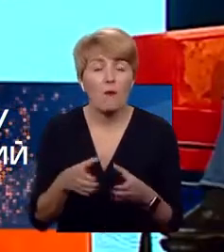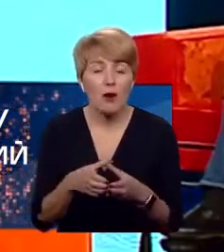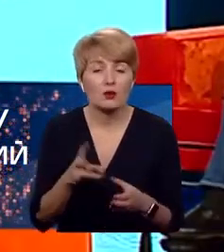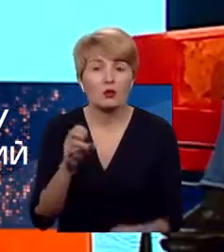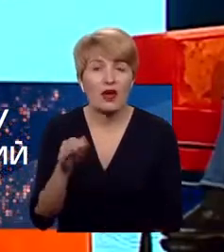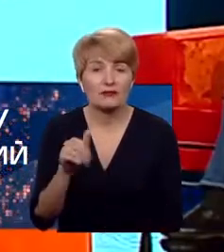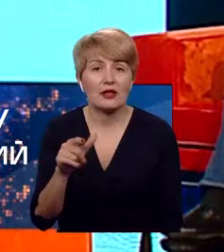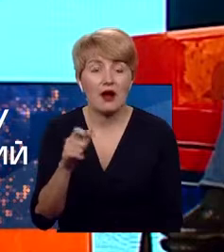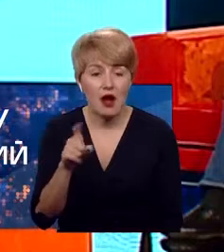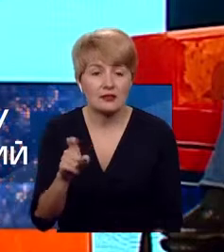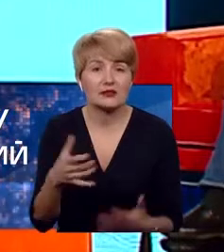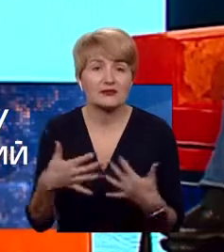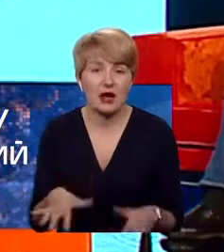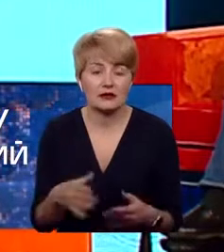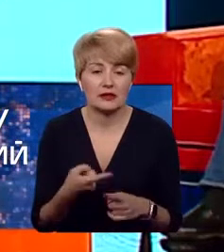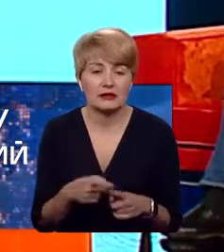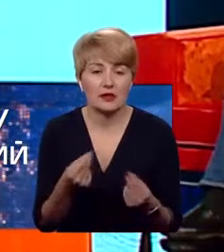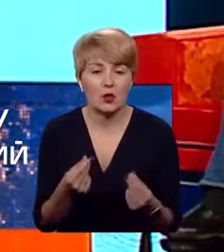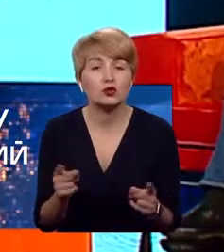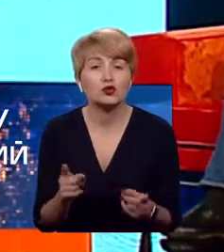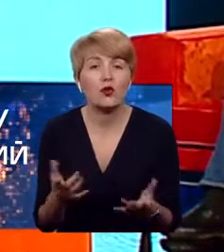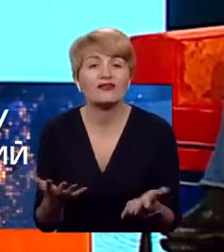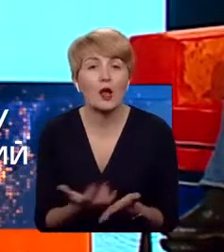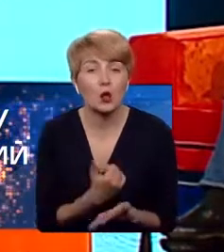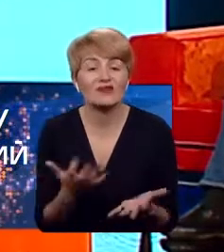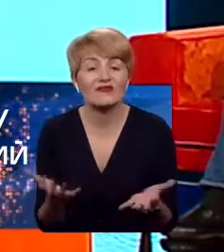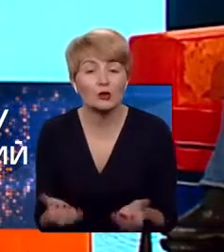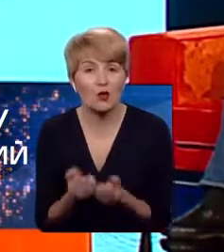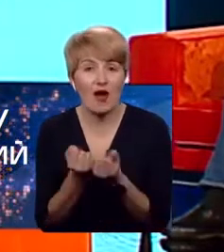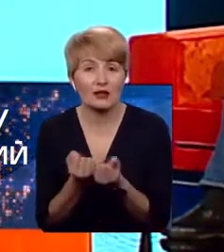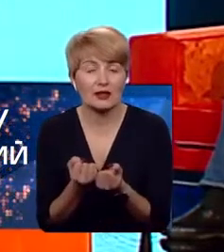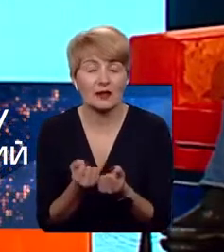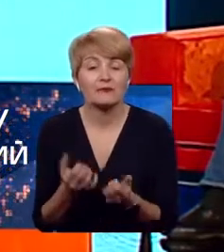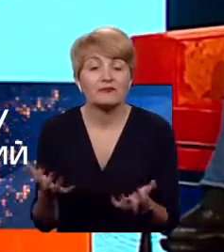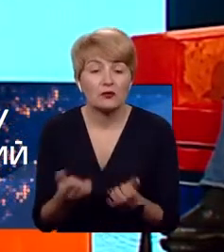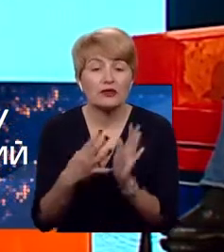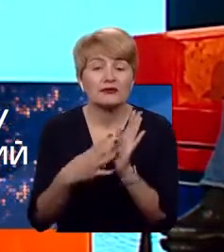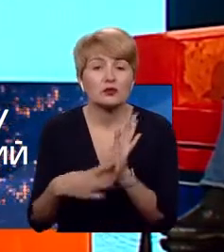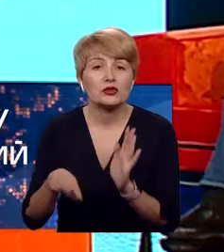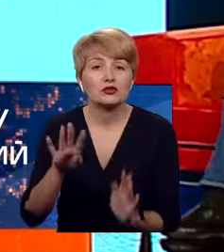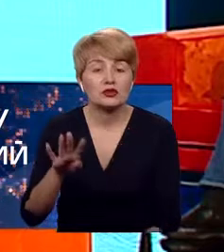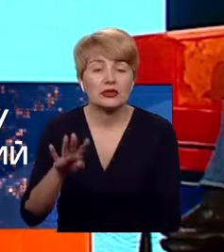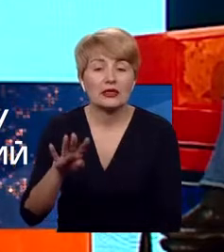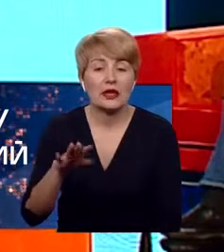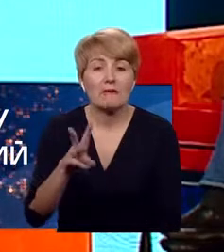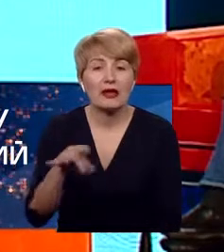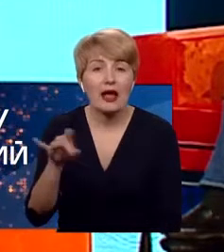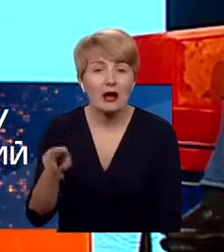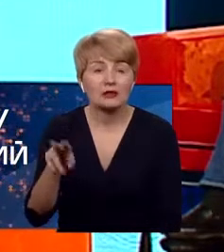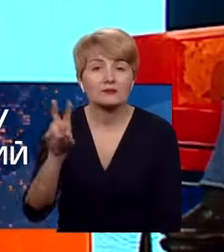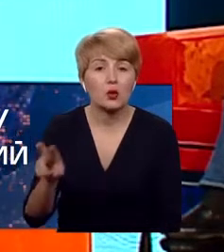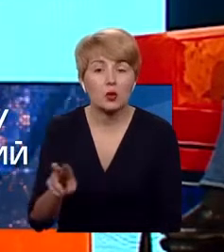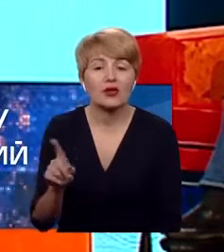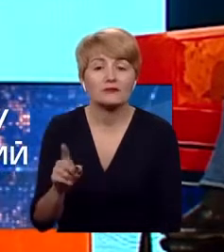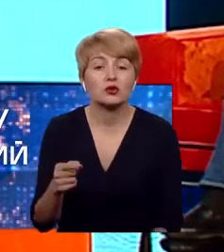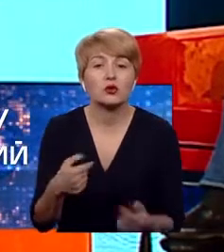гроші втратила. Що вдалося врятувати? Вдалося врятувати 94 мільярдів доларів, те, що нам